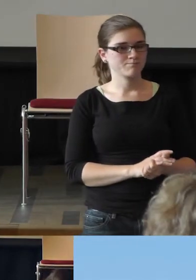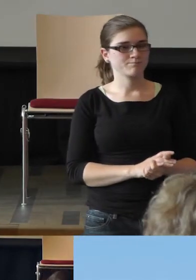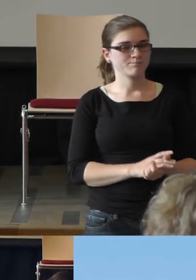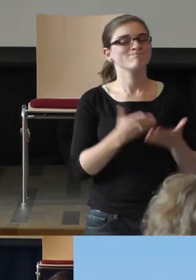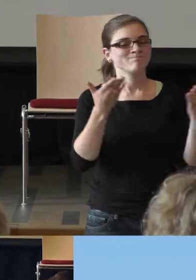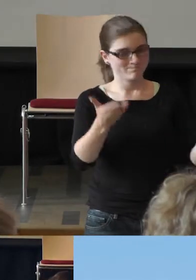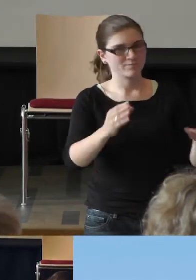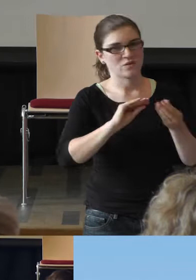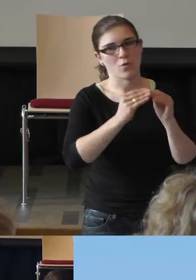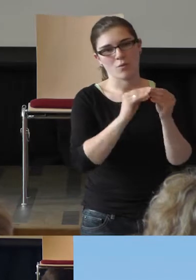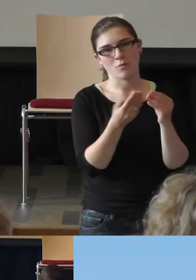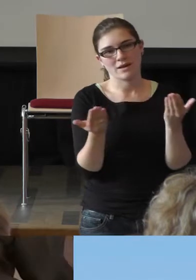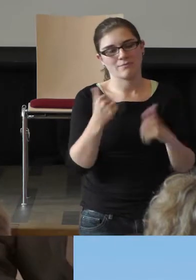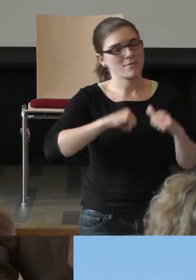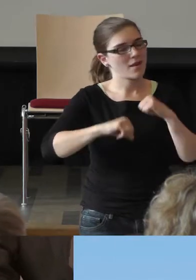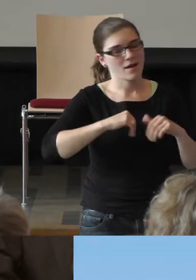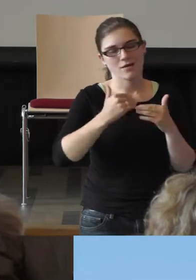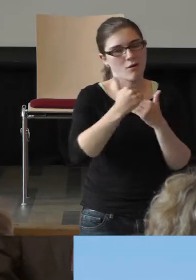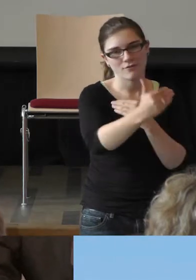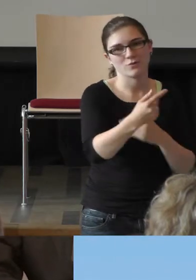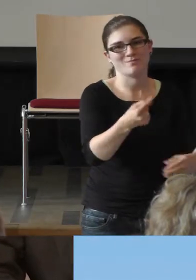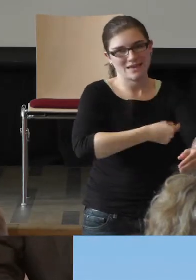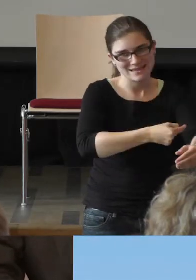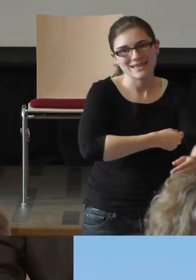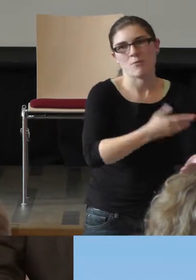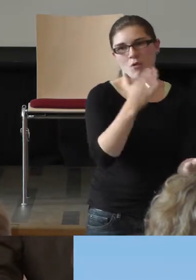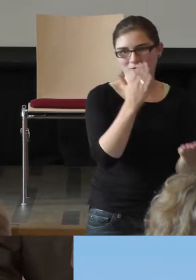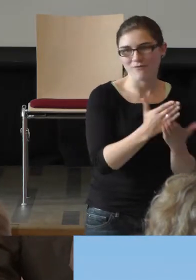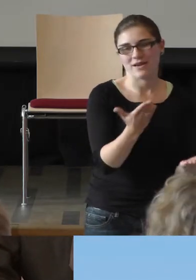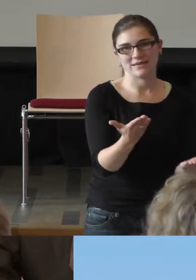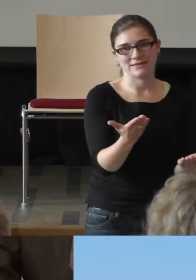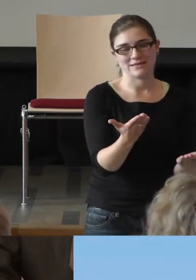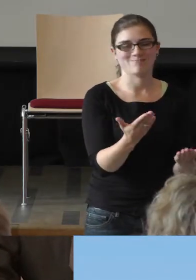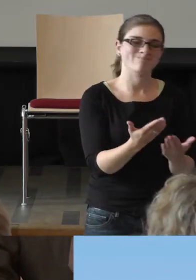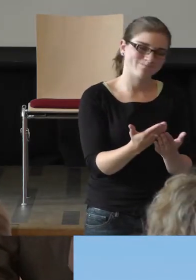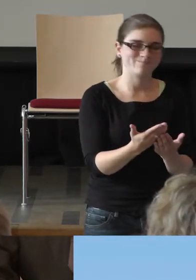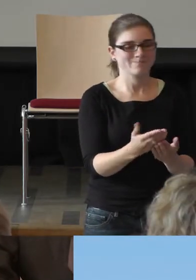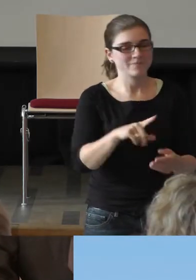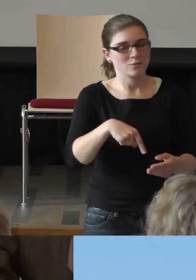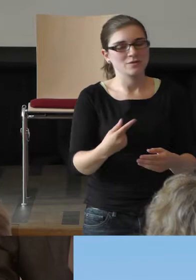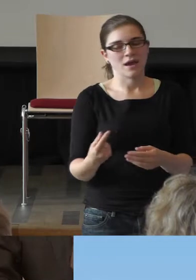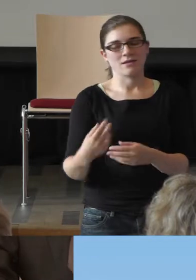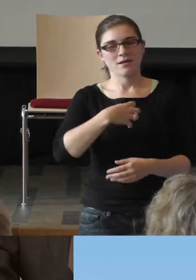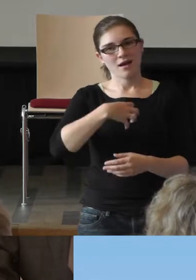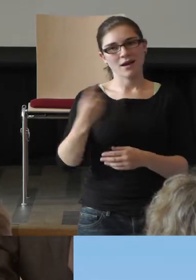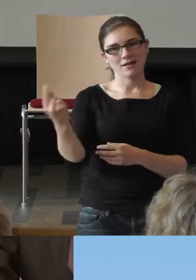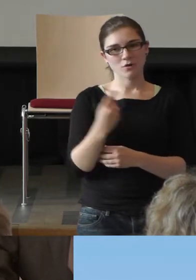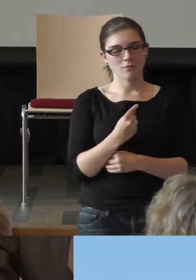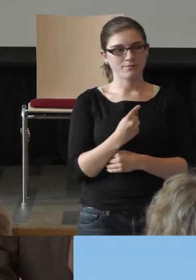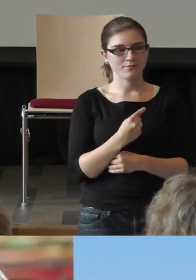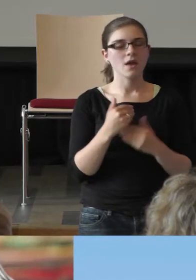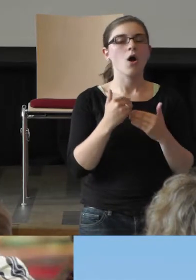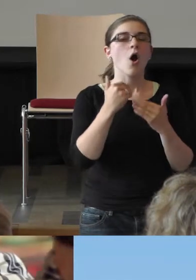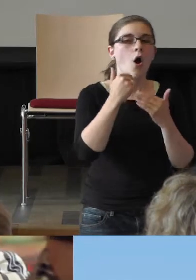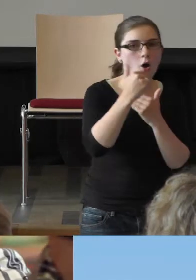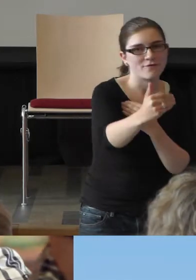das ist ein Problem, was leider häufig nach einer Chemotherapie ist. Gott sei Dank ist es doch häufig geht das wieder zurück.